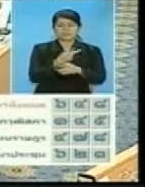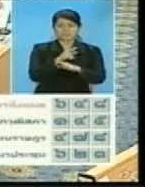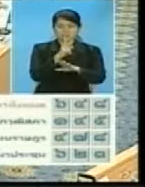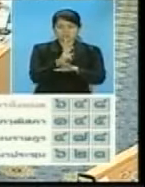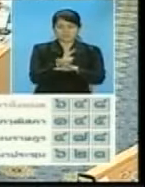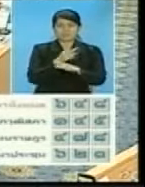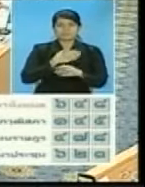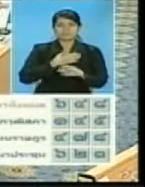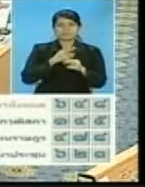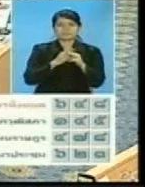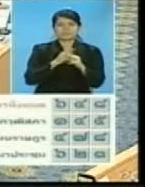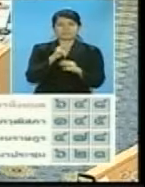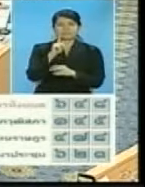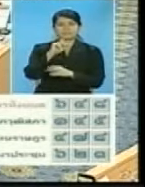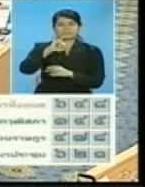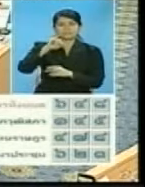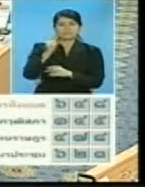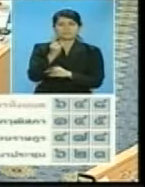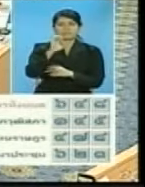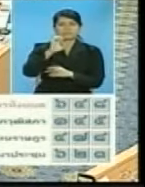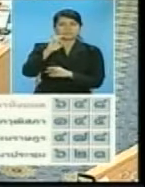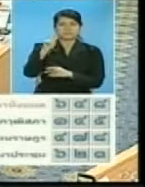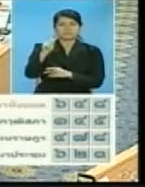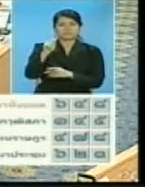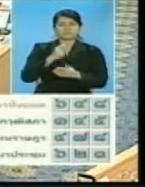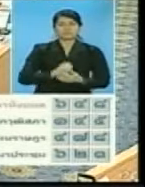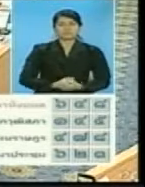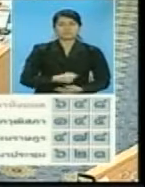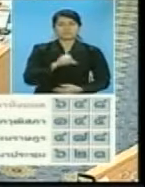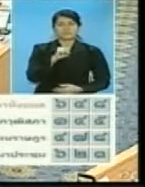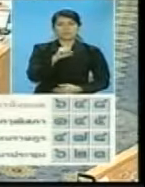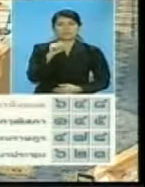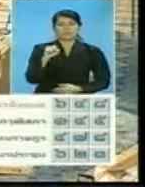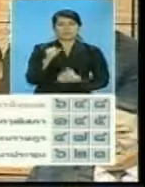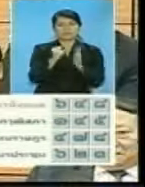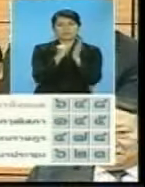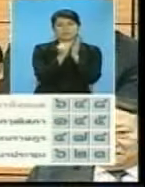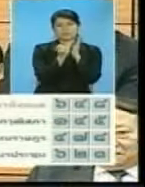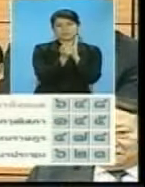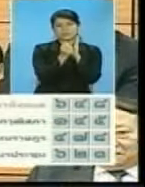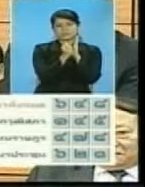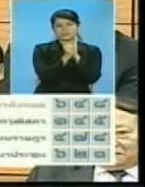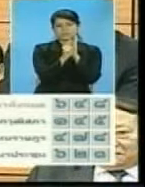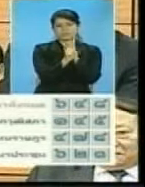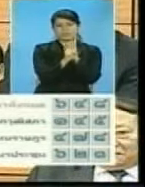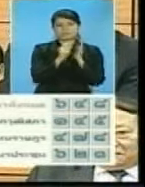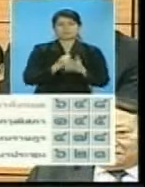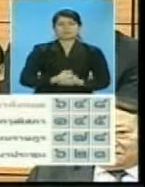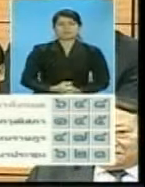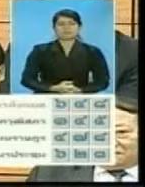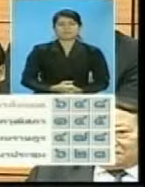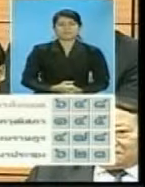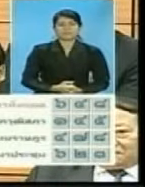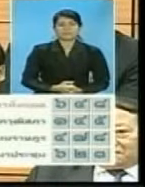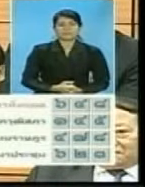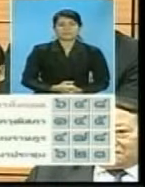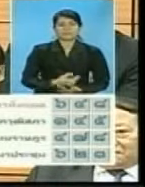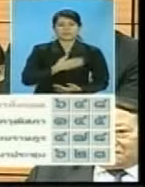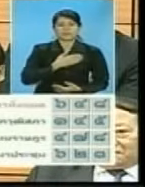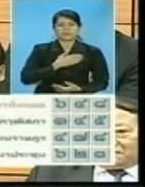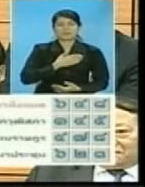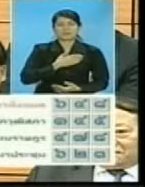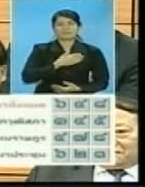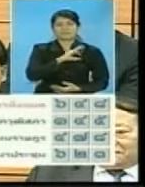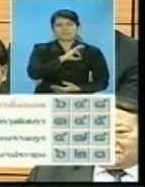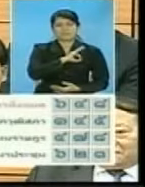ประธานที่เคารพผมขจิตชัยนิคมสมาชิกสภาผู้แทนราษฎรจังหวัดอุดรธานีในฐานะสมาชิกรัฐสภ